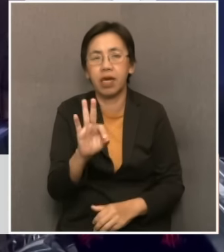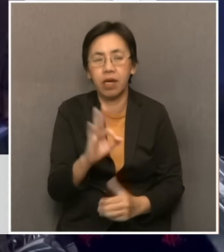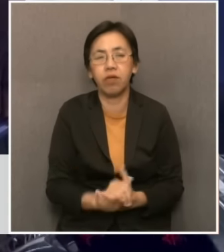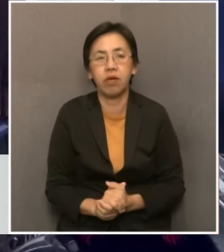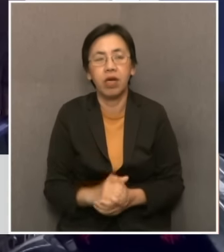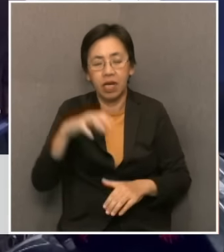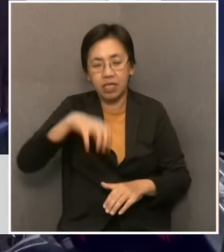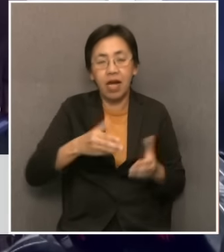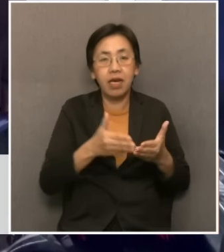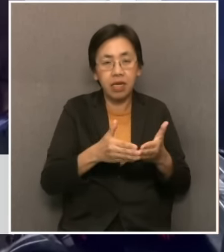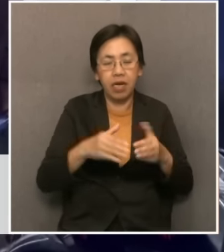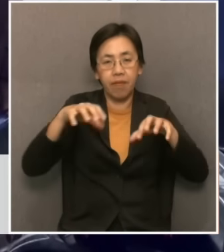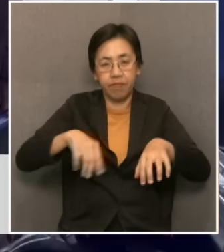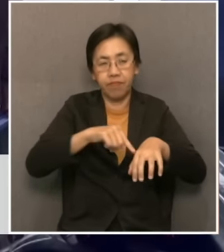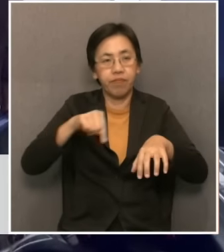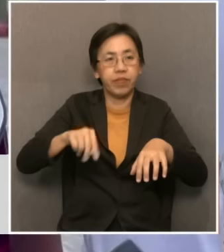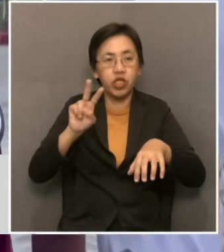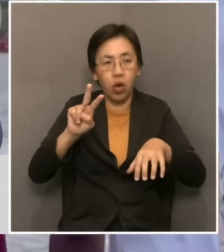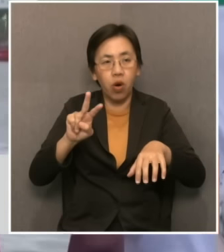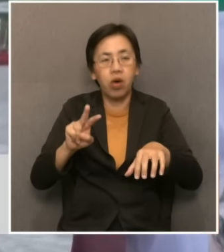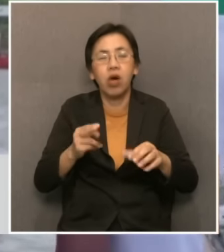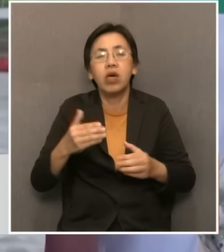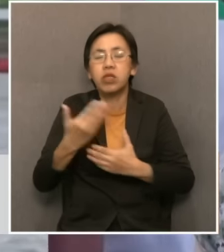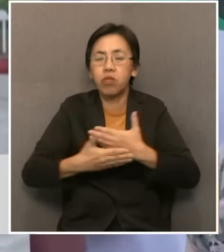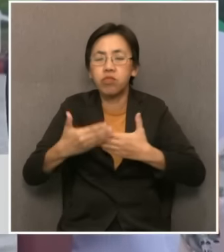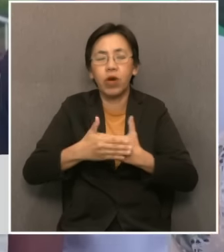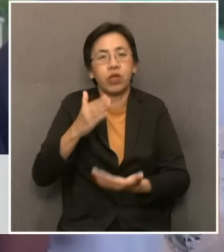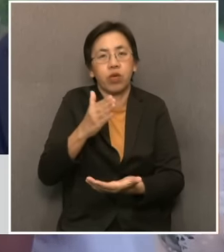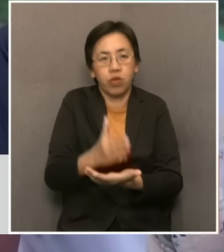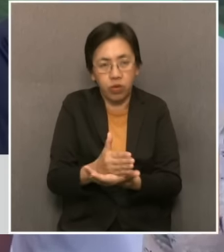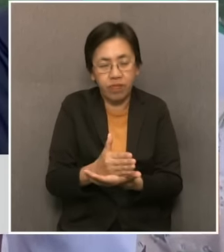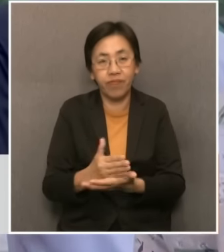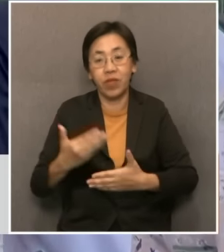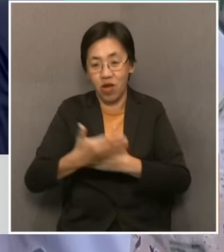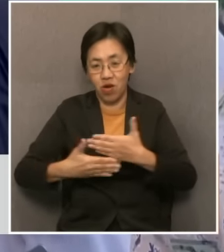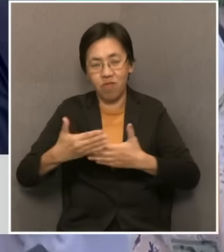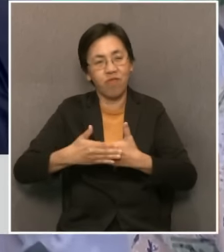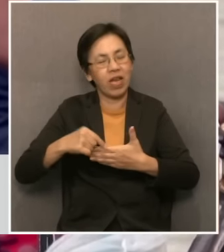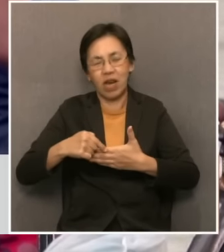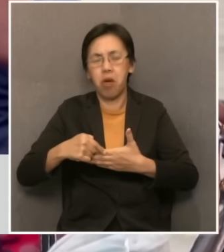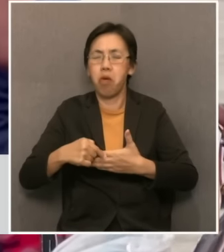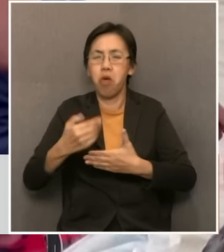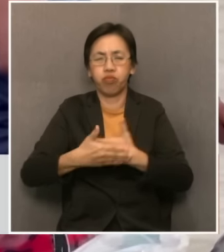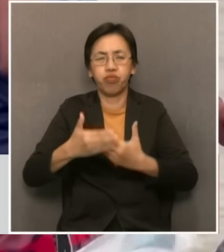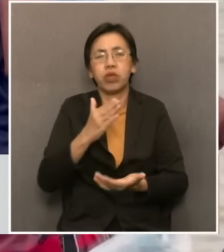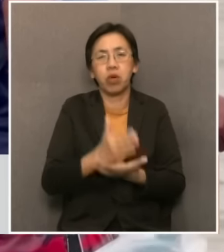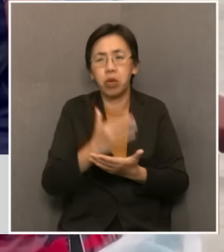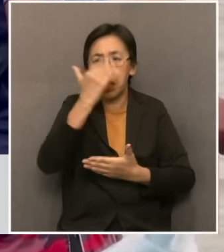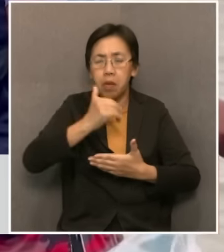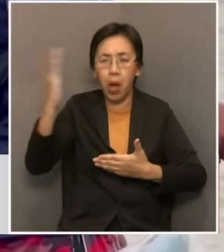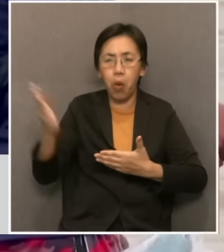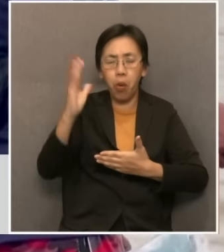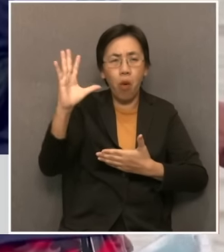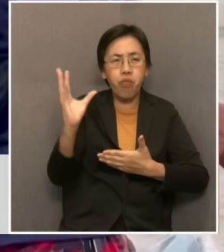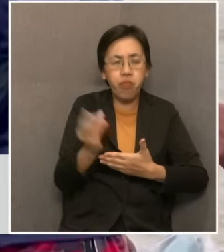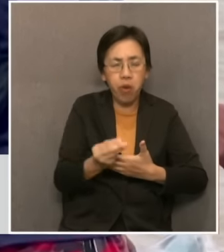เรือใหญ่ยกเลิกบริการการวิ่งรถไฟโดยสารผ่านพื้นที่เส้นทางพายุพร้อมกับยกระดับความอันตรายของ